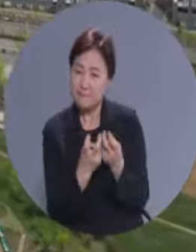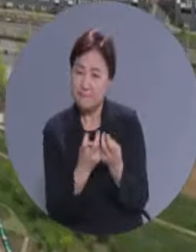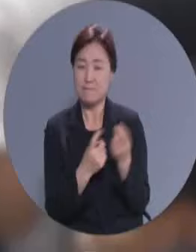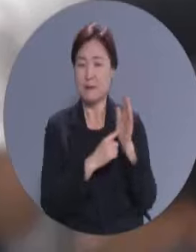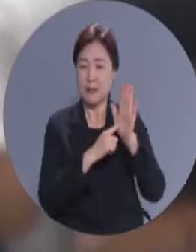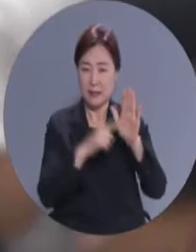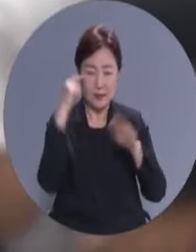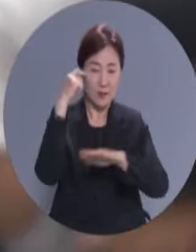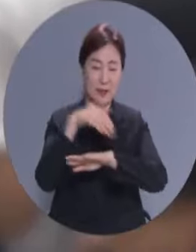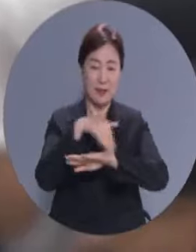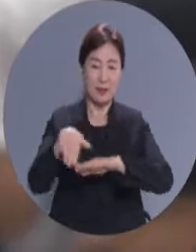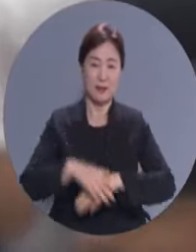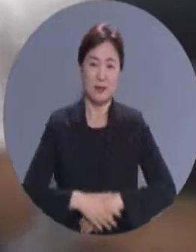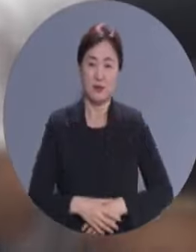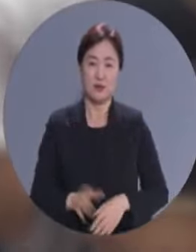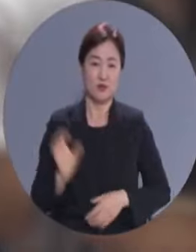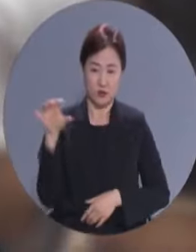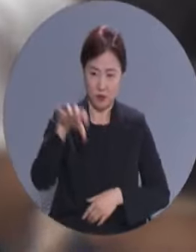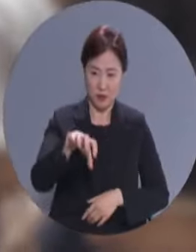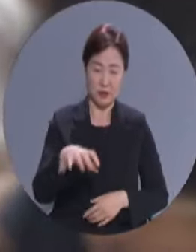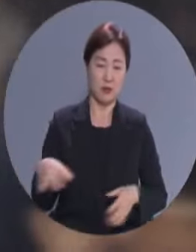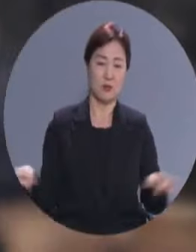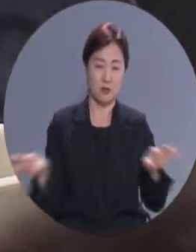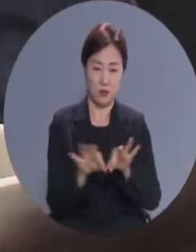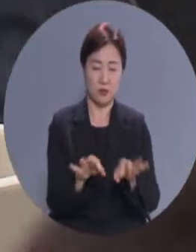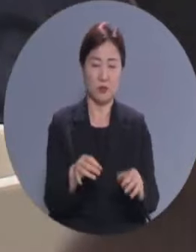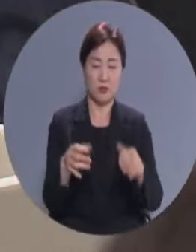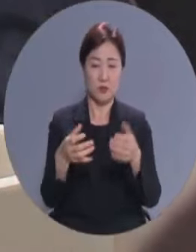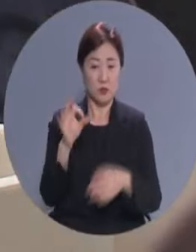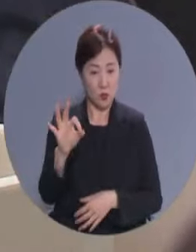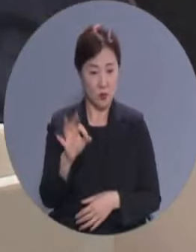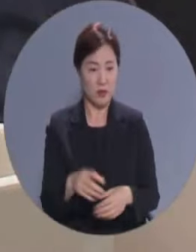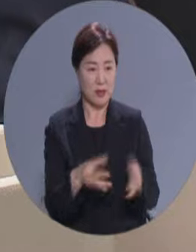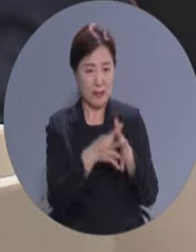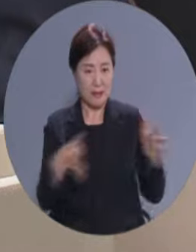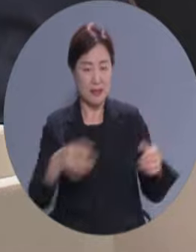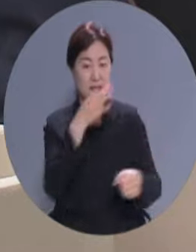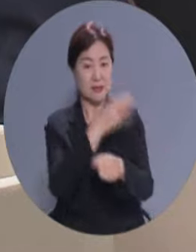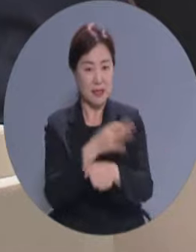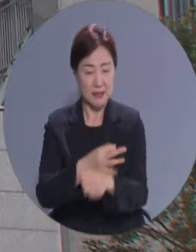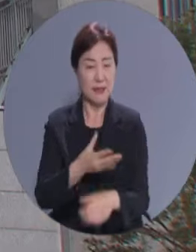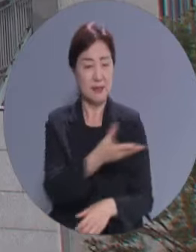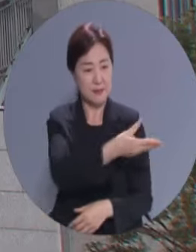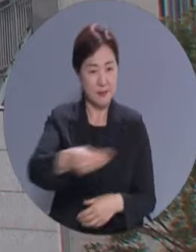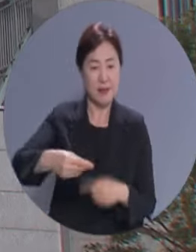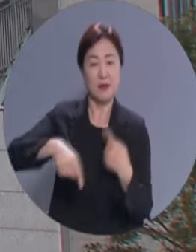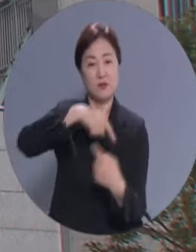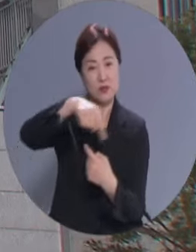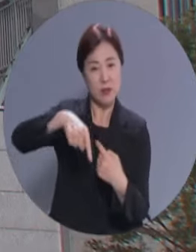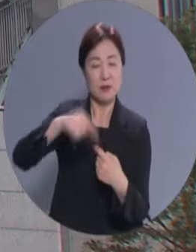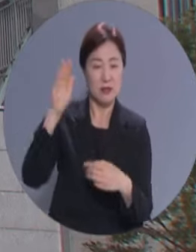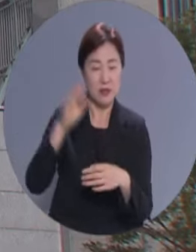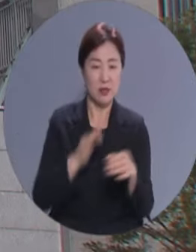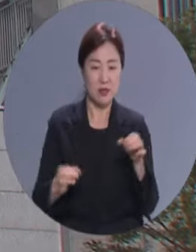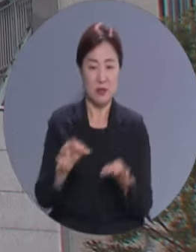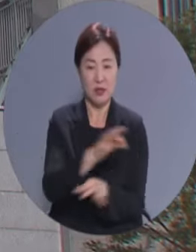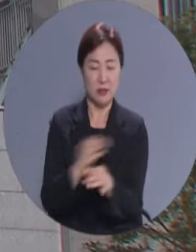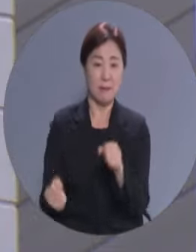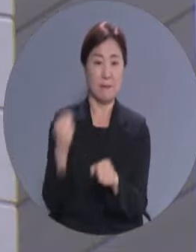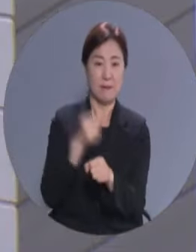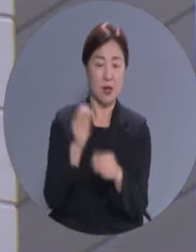꺼내들었습니다 여러 투자자로부터 모은 자금으로 미분양 주택을 사드려 임대로 운영한 뒤 시장이 회복되면 분양으로